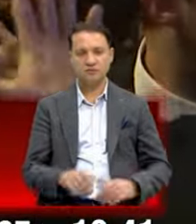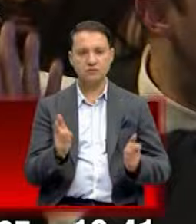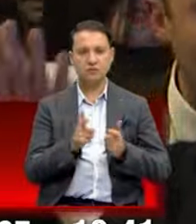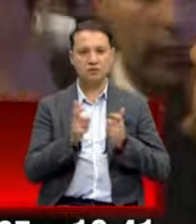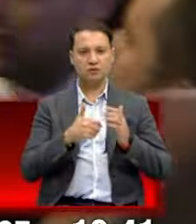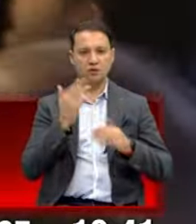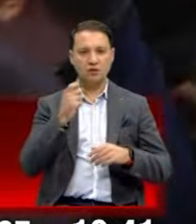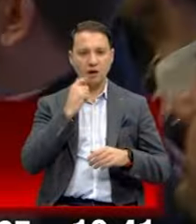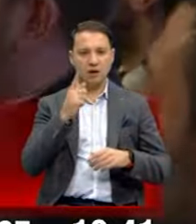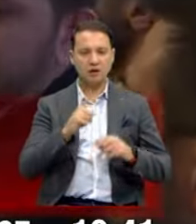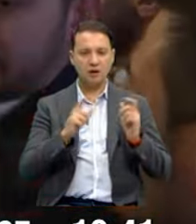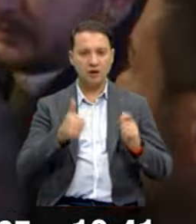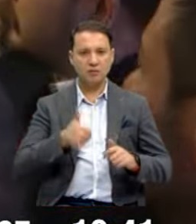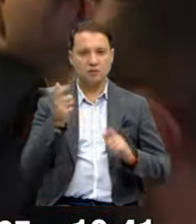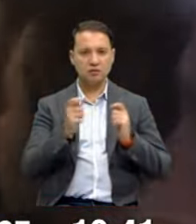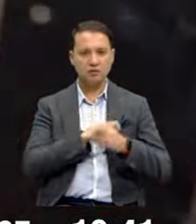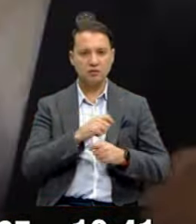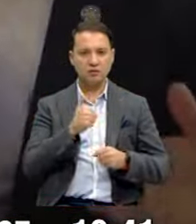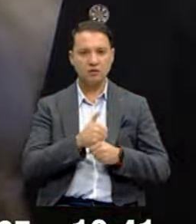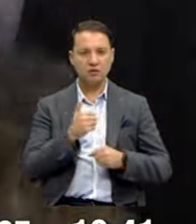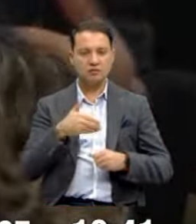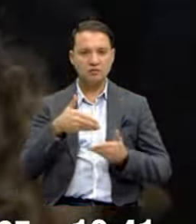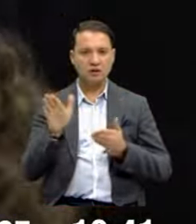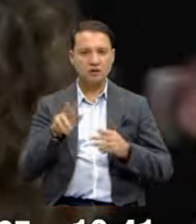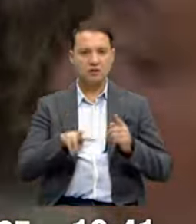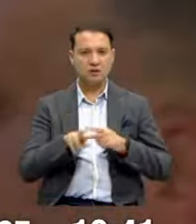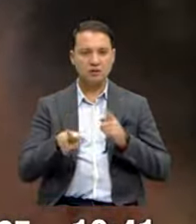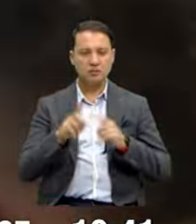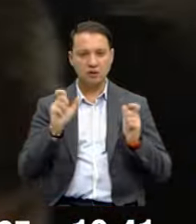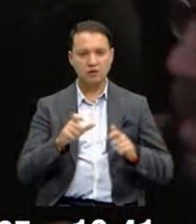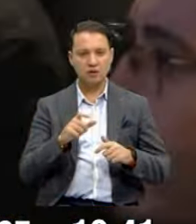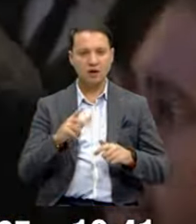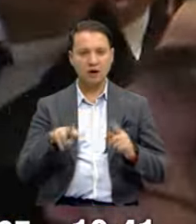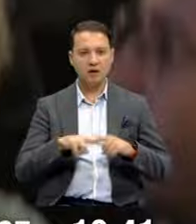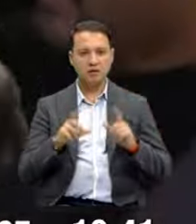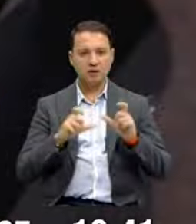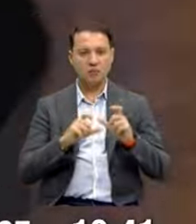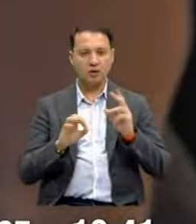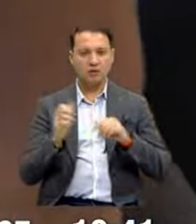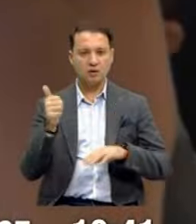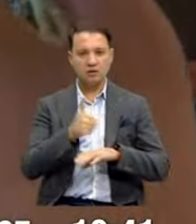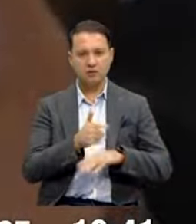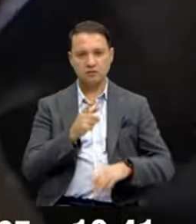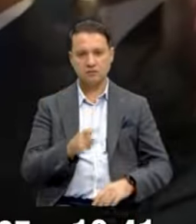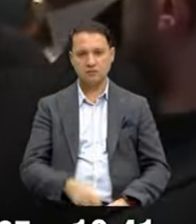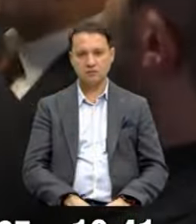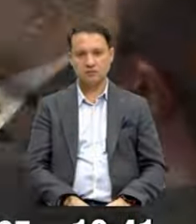Toplantının ardından Ankara İl Başkanı da değişti. Görevden alınan Yener Yıldırım'ın yerine Akif Sarper Önder atandı.